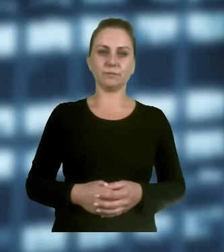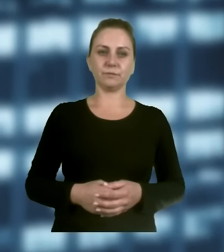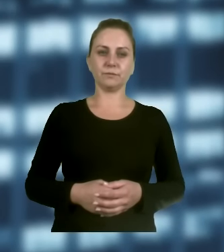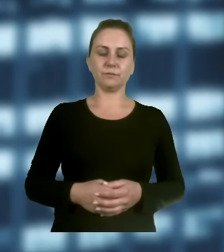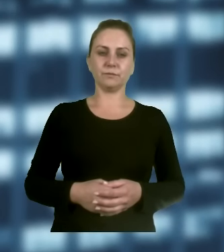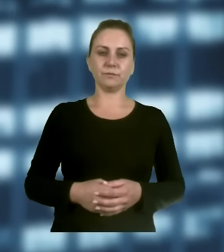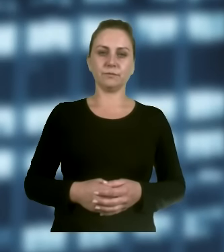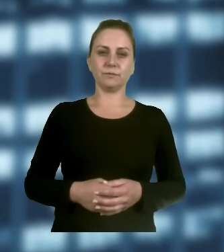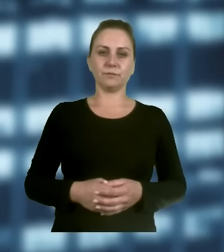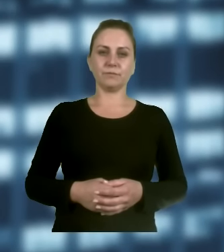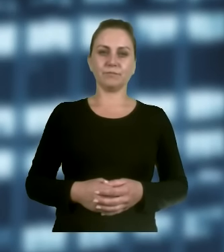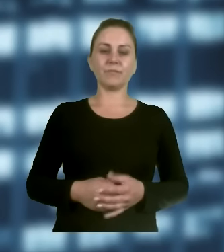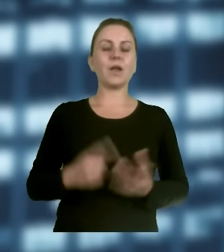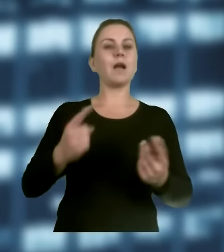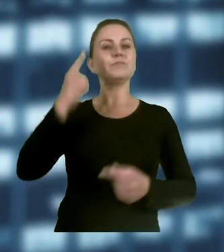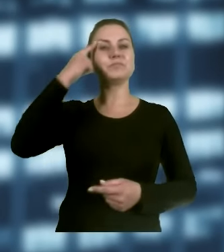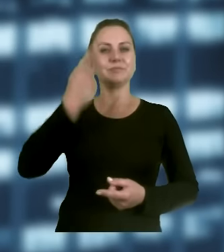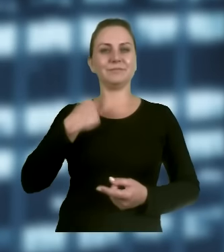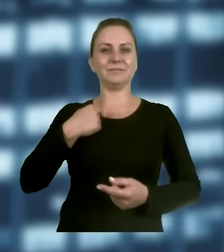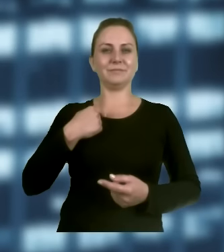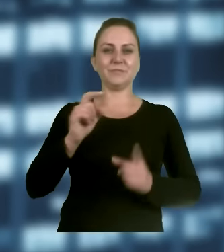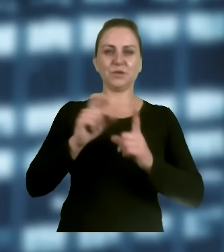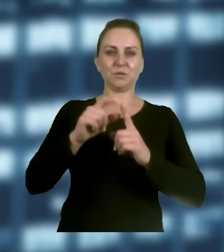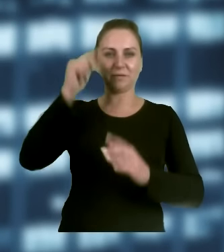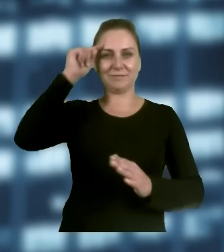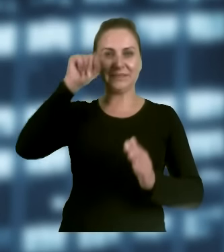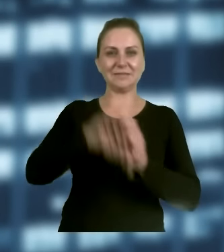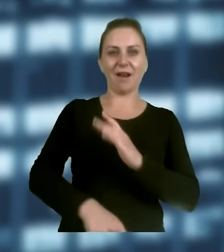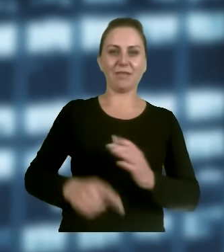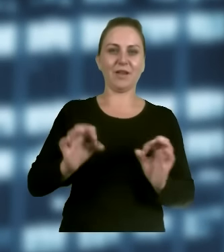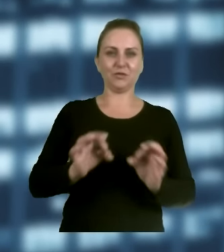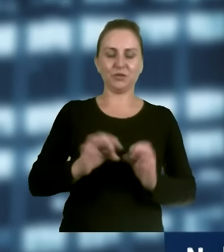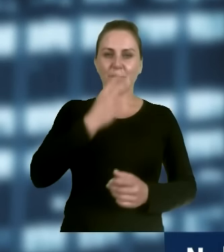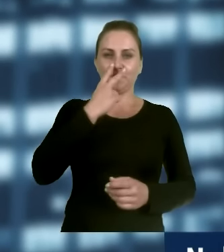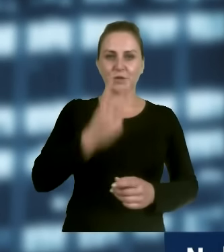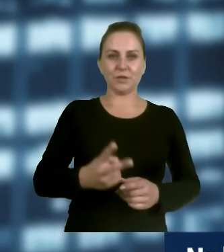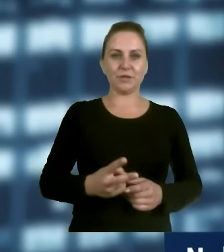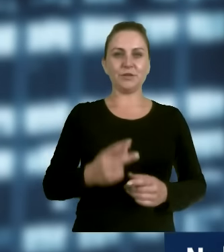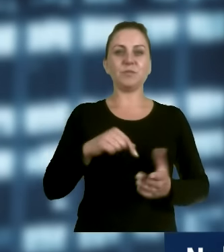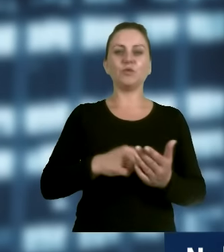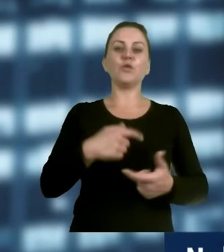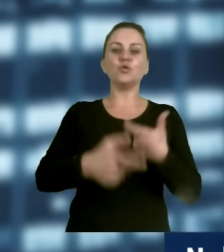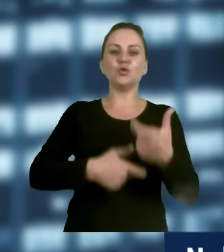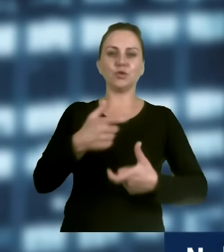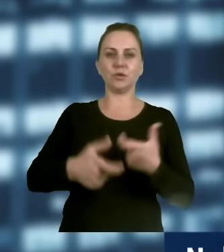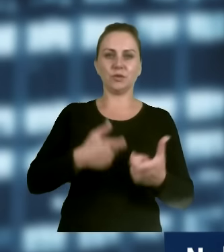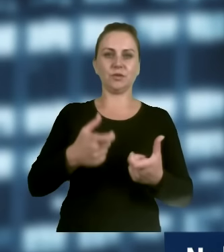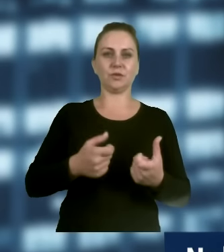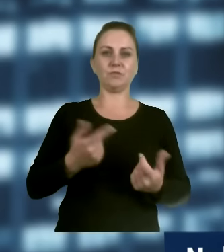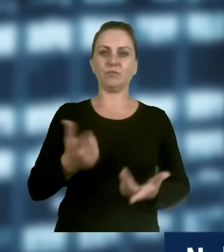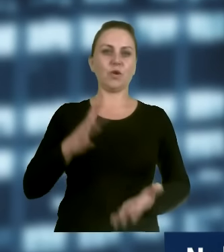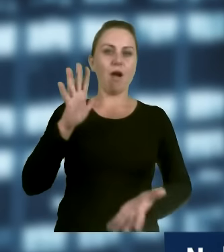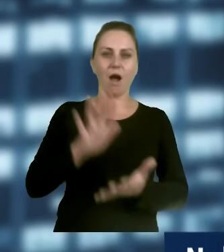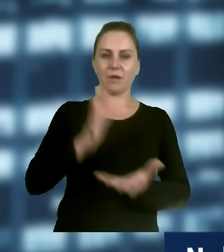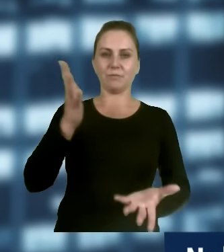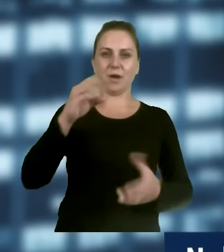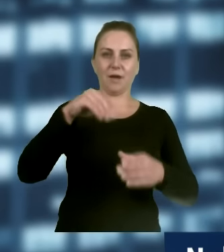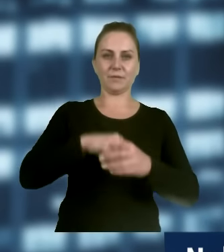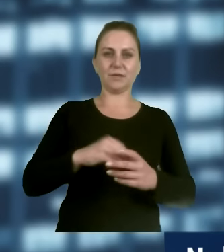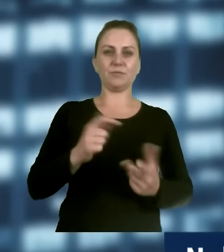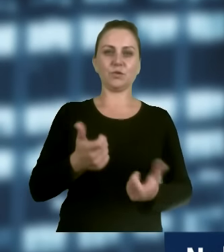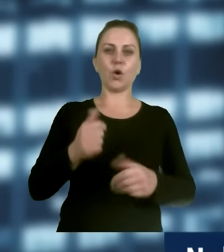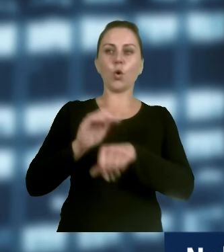tej zdrady, której dzisiaj byliśmy świadkami w sprawie tego czynu, jakiego haniebnego czynu, jakiego dopuściła się